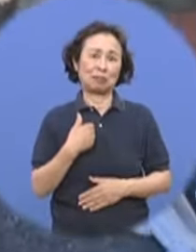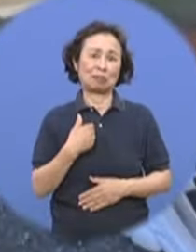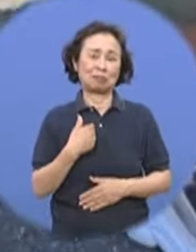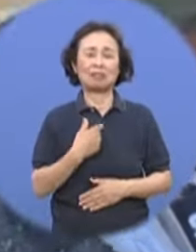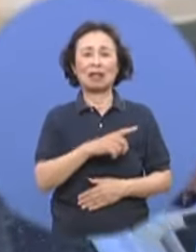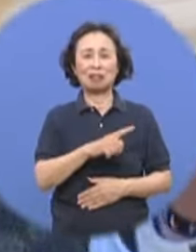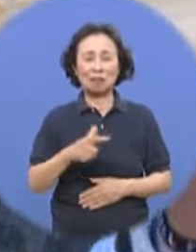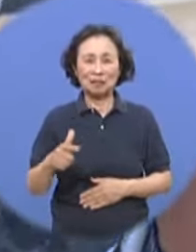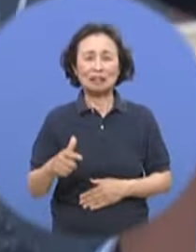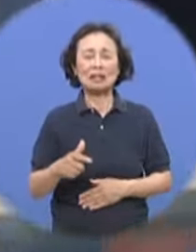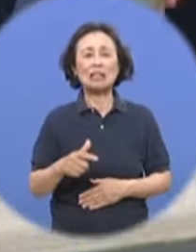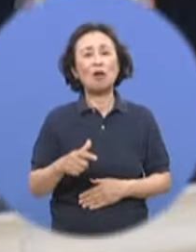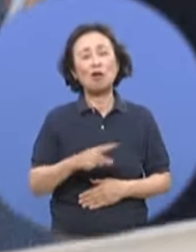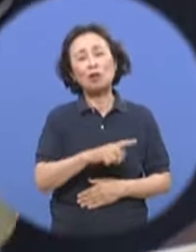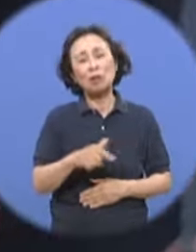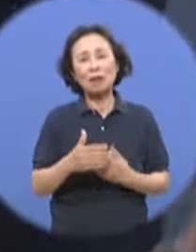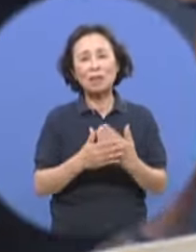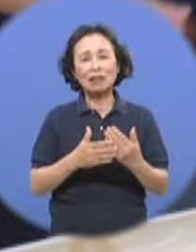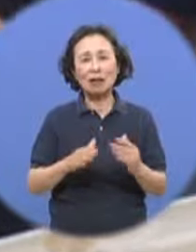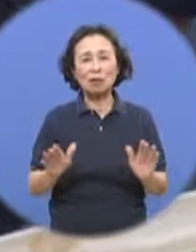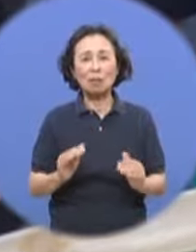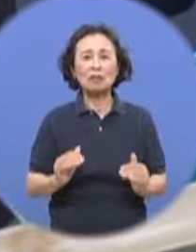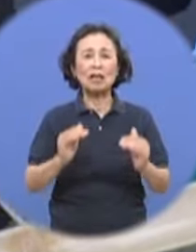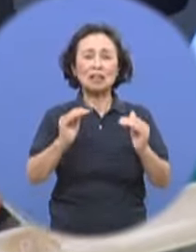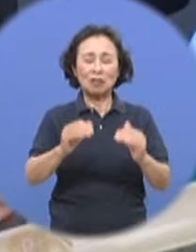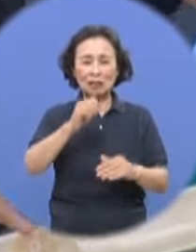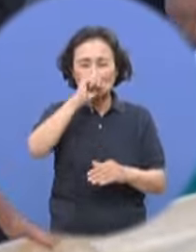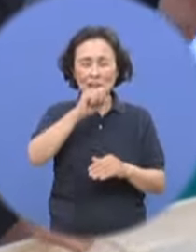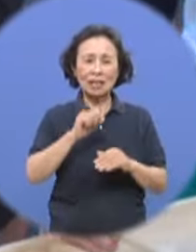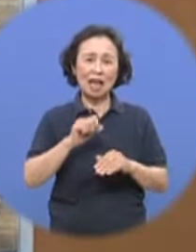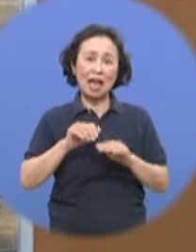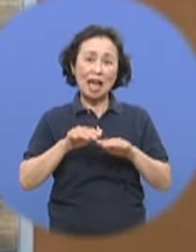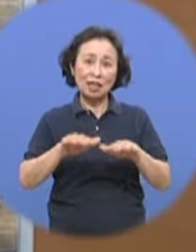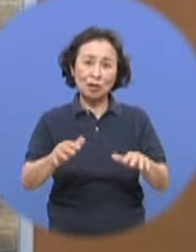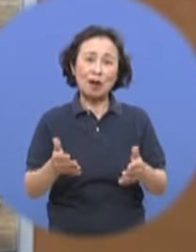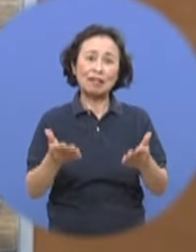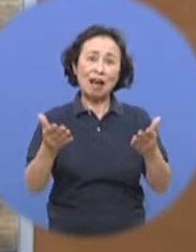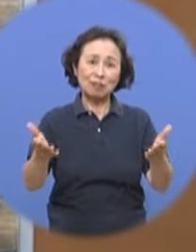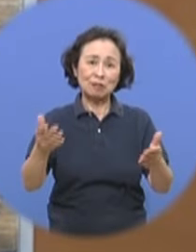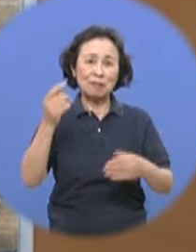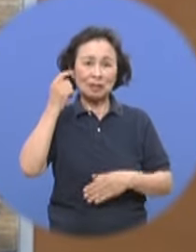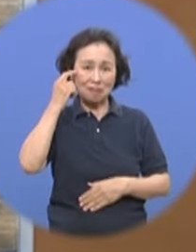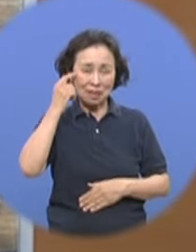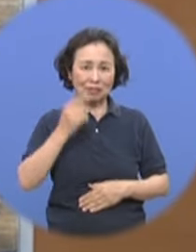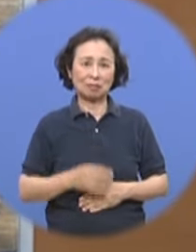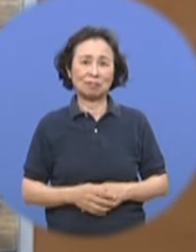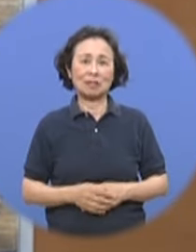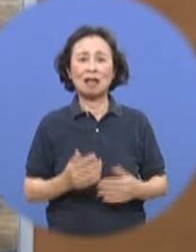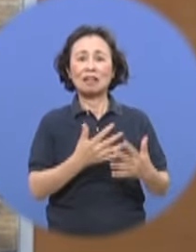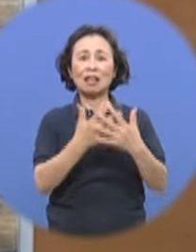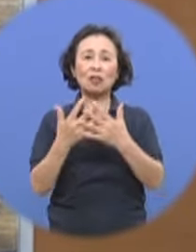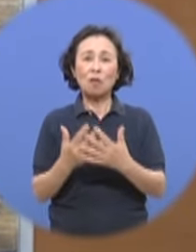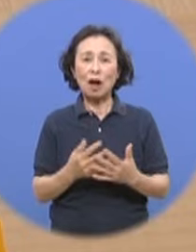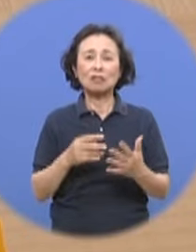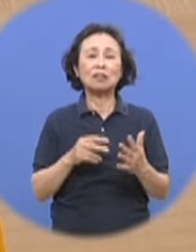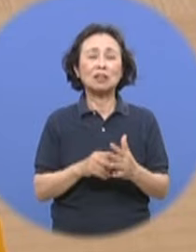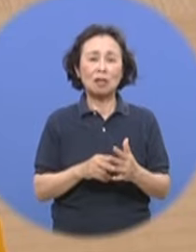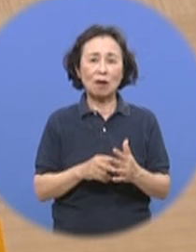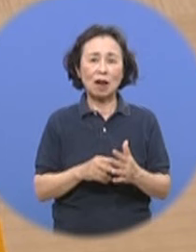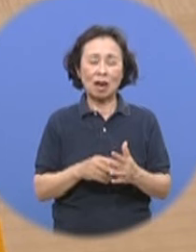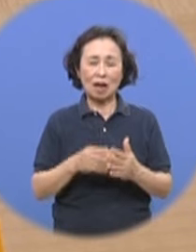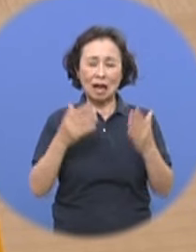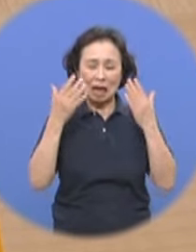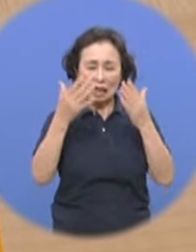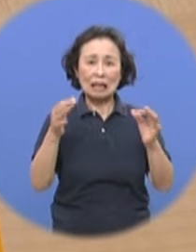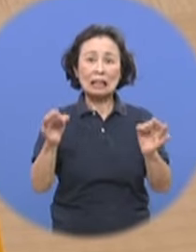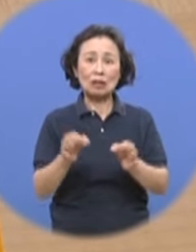で子どもの生育にいい影響を与えているものだと思っております。ネットワークの役割といたしましては寄付の分